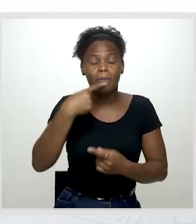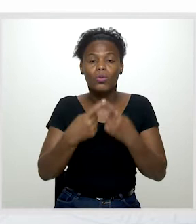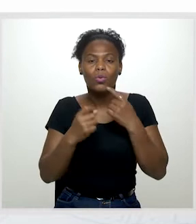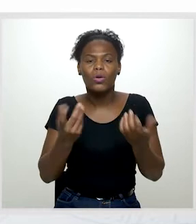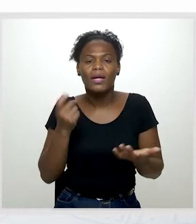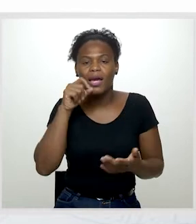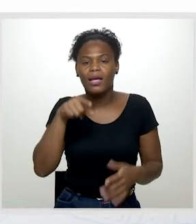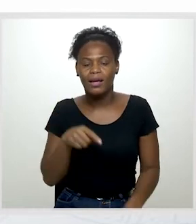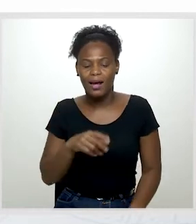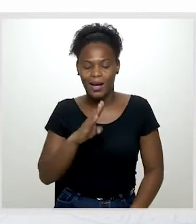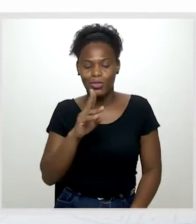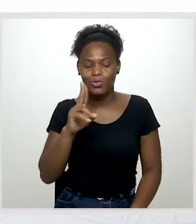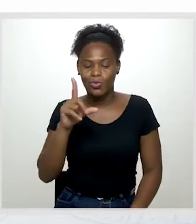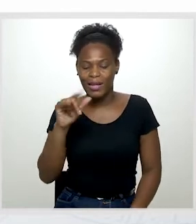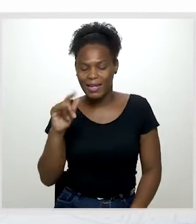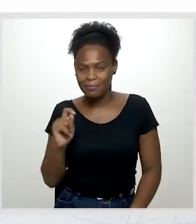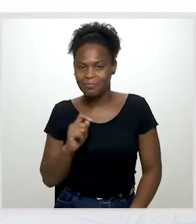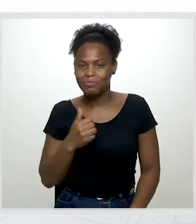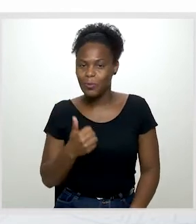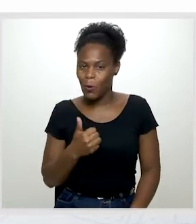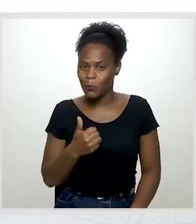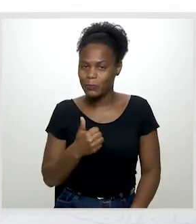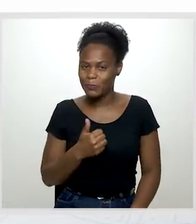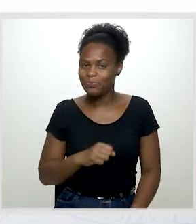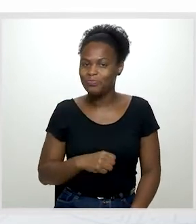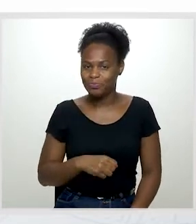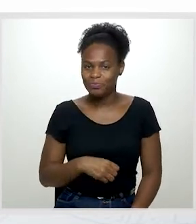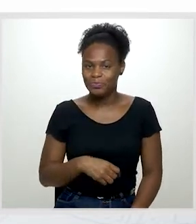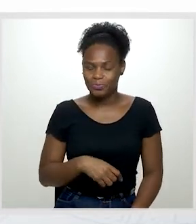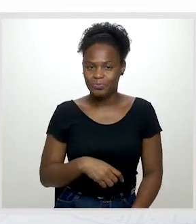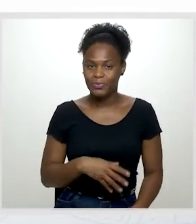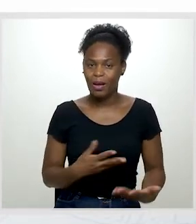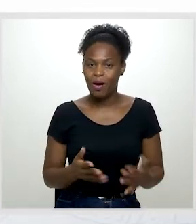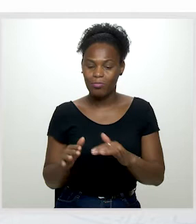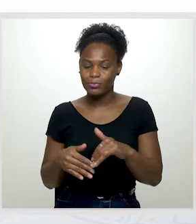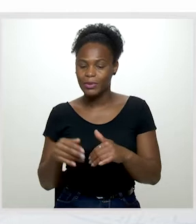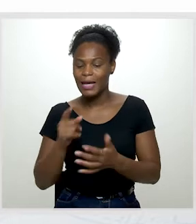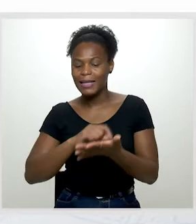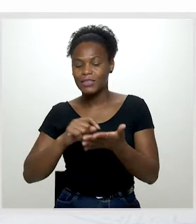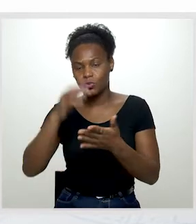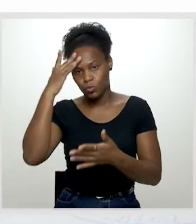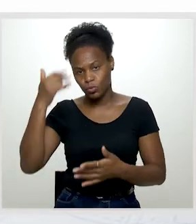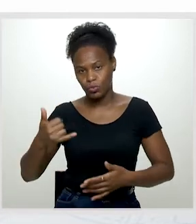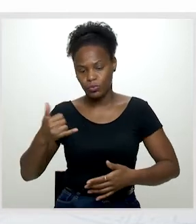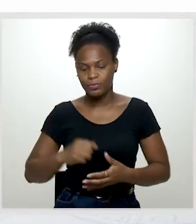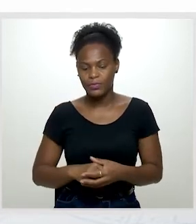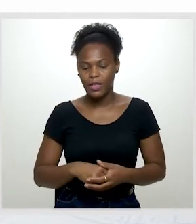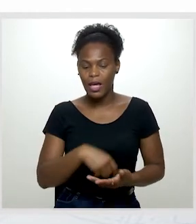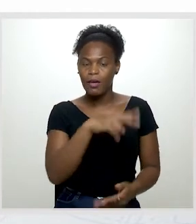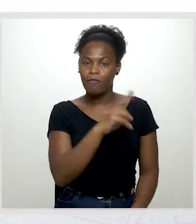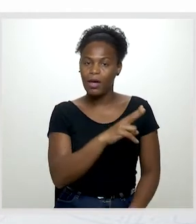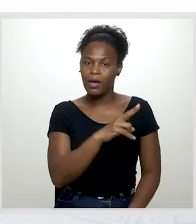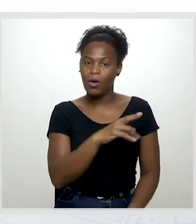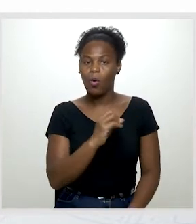question? Julie. Très bien. C'est bon? Passons au deuxième exercice. Vrai ou